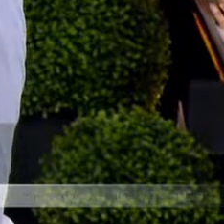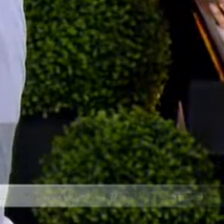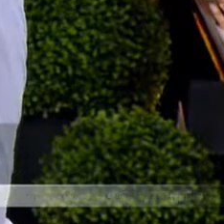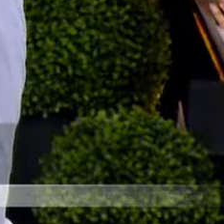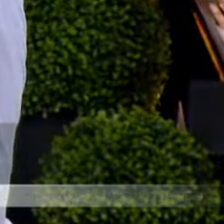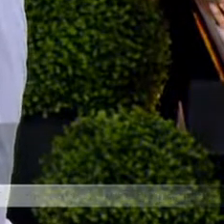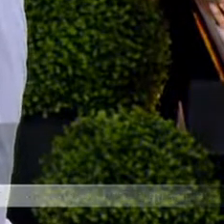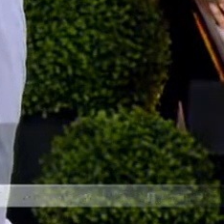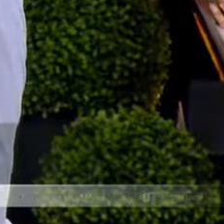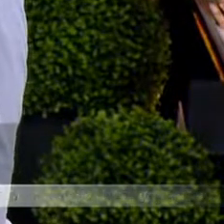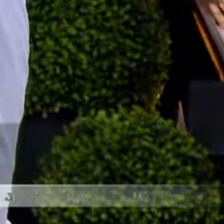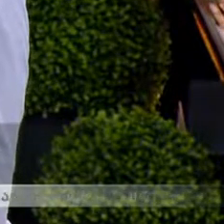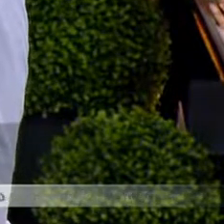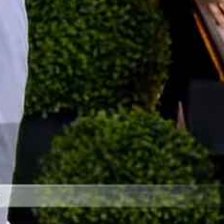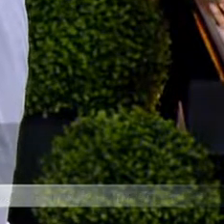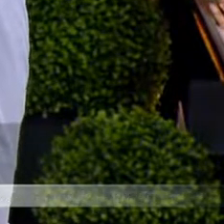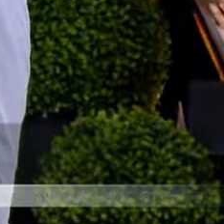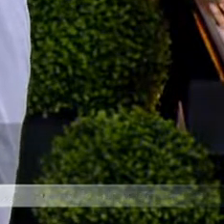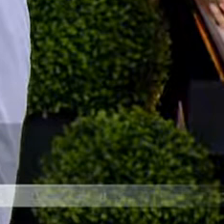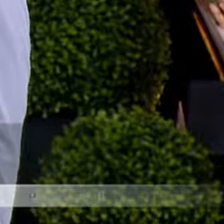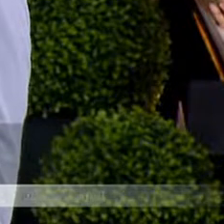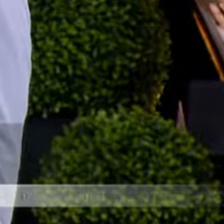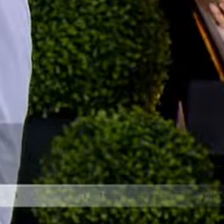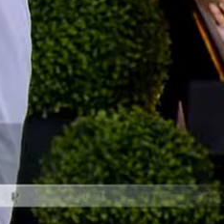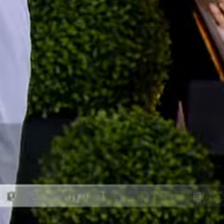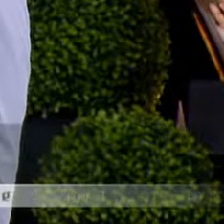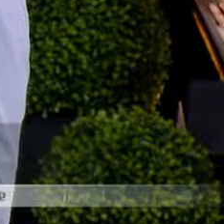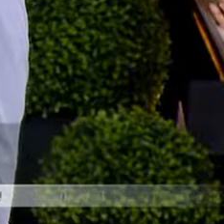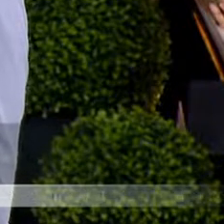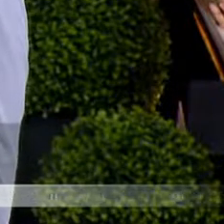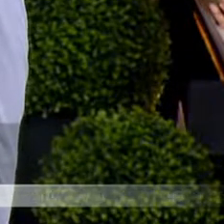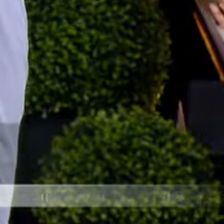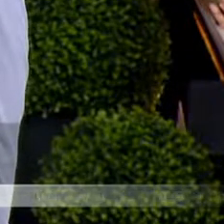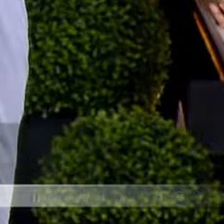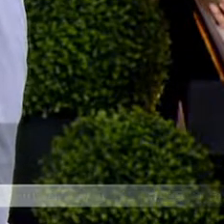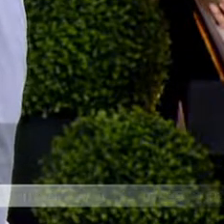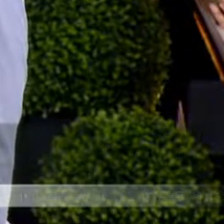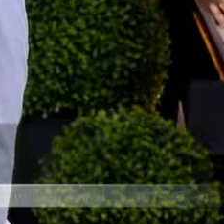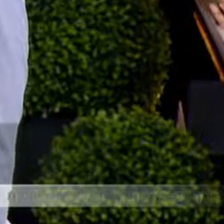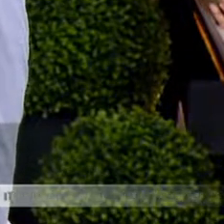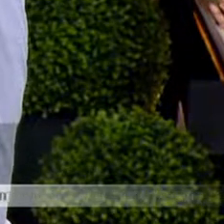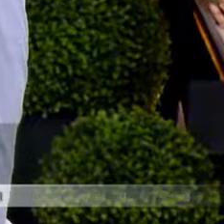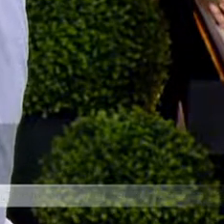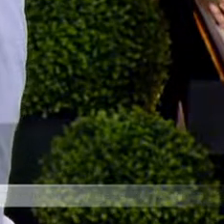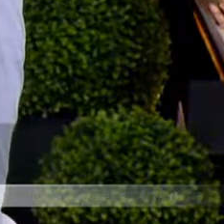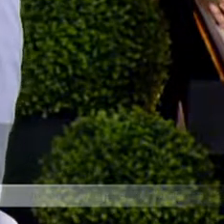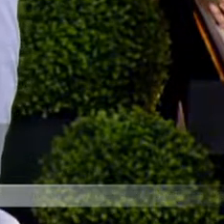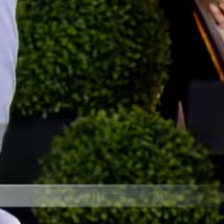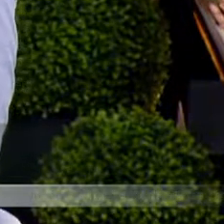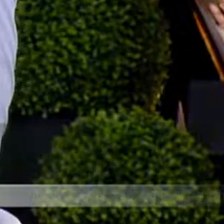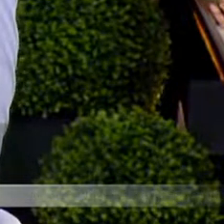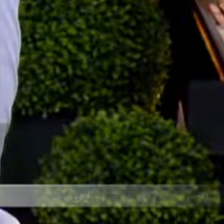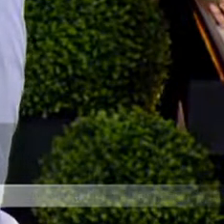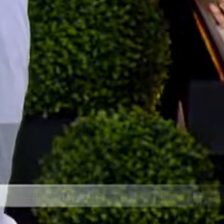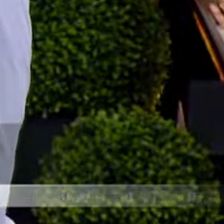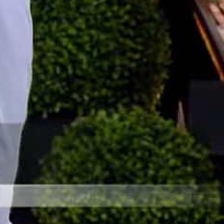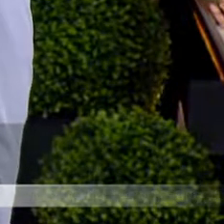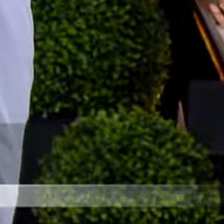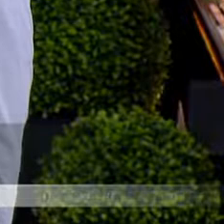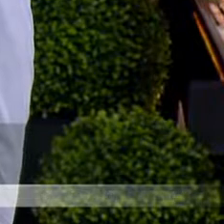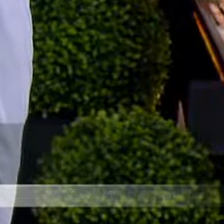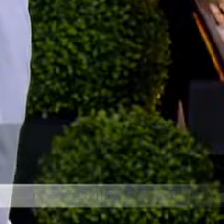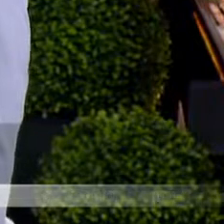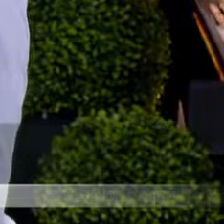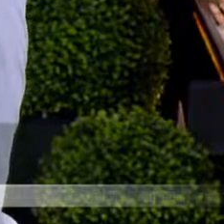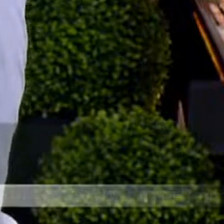დაეხმაროთ ესეთ პაციენტს. და მეორე ფაქტორი, ხშირად ესეთი პაციენტები, ჰემოფილიის დაავადებული პაციენტები, მიუხედავად იმისა, რომ დღეს ეს დაავადება მართვადია და ეს